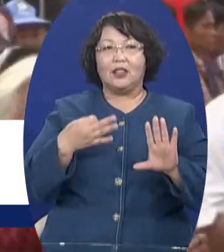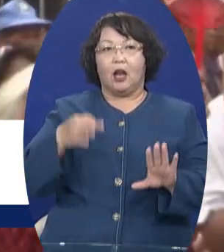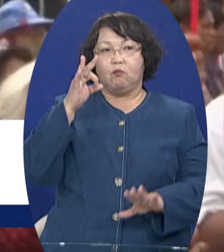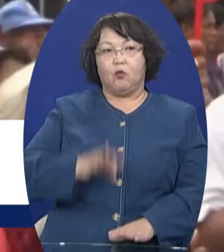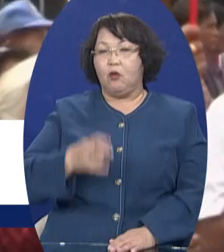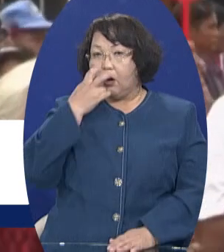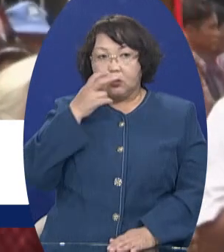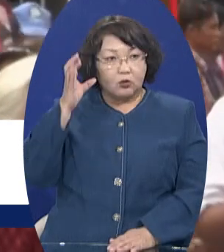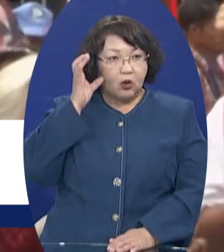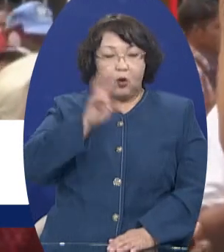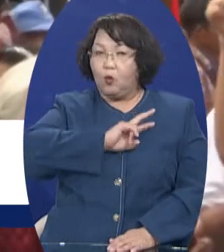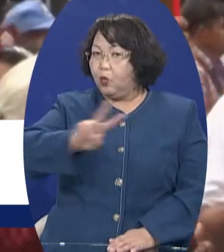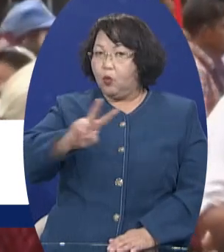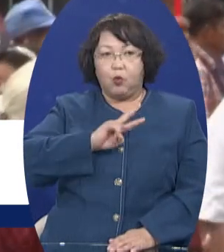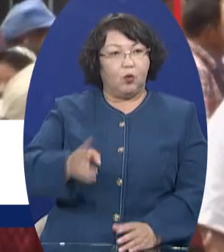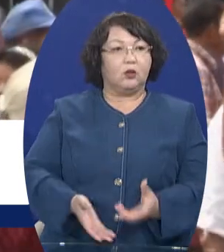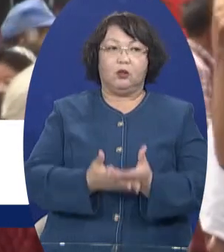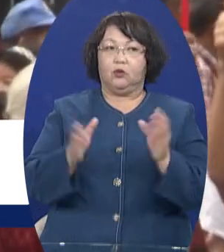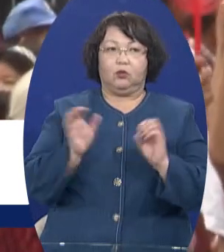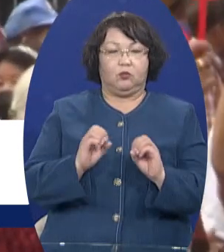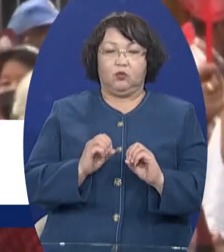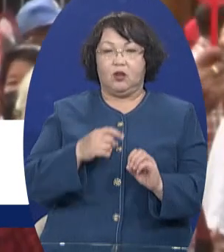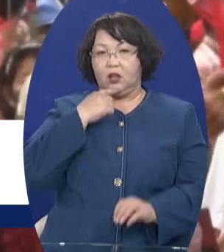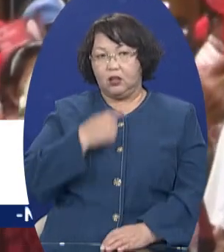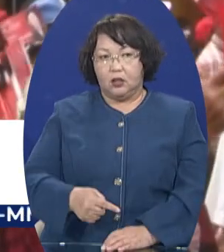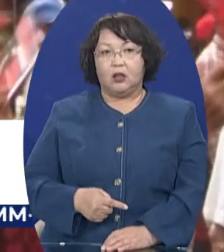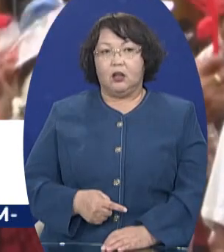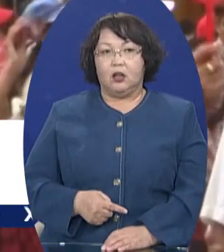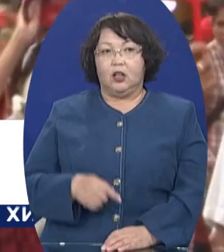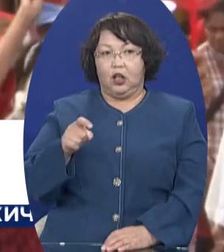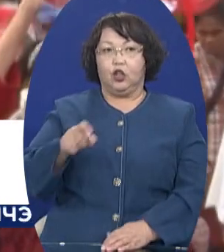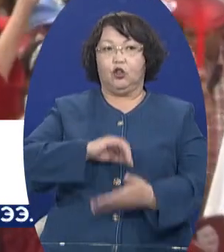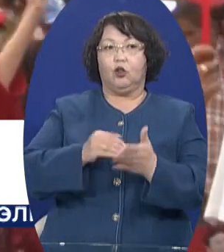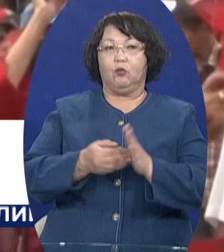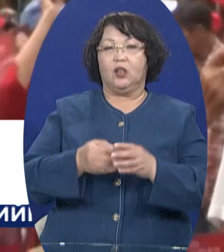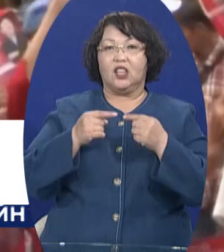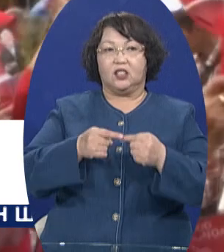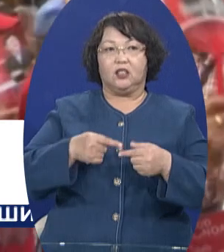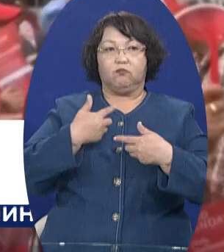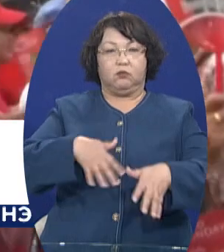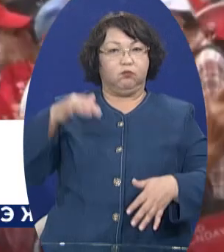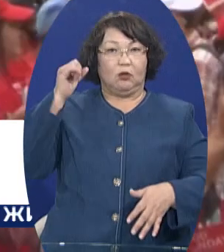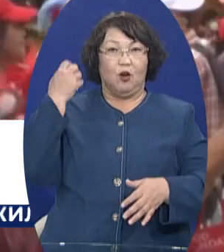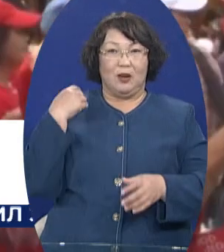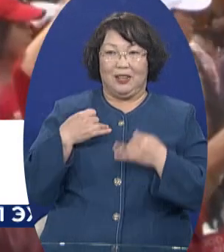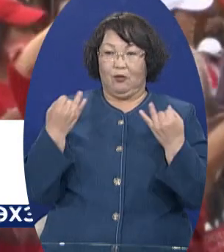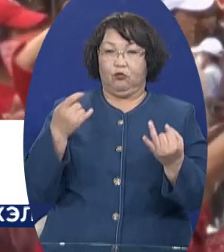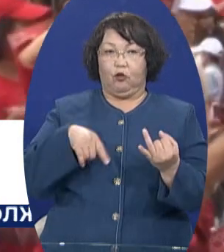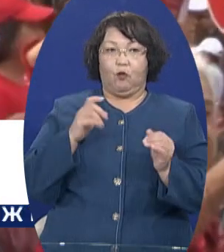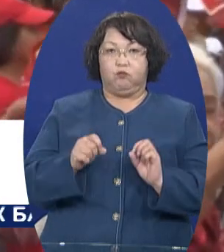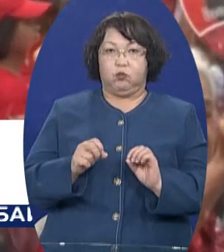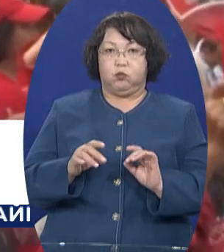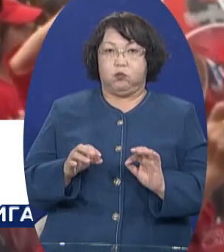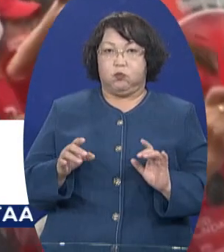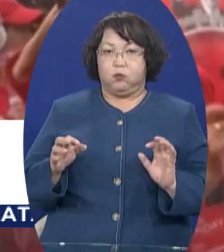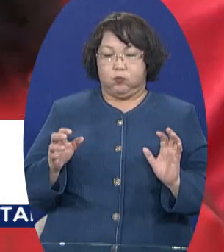төдийлөн дэмжихгүй байгаагаа илэрхийлж Мөн Кишидагийн тэргүүлсэн кабинетэд энэ төлөвлөгөөг эсэргүүцэгчдийн тоо урд өмнө байгаагүйгээр нэмэгдсэн гэдгийг орон